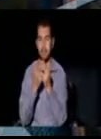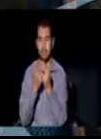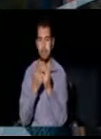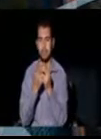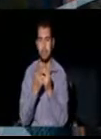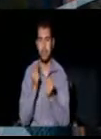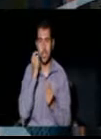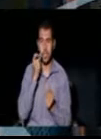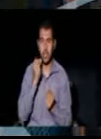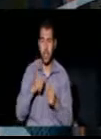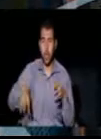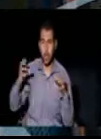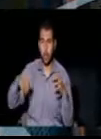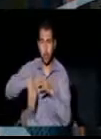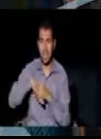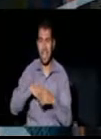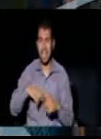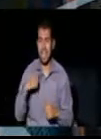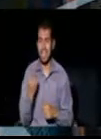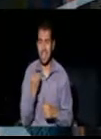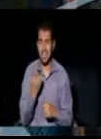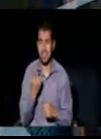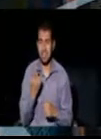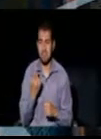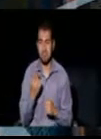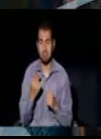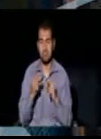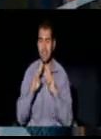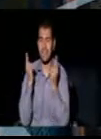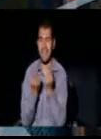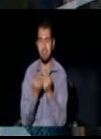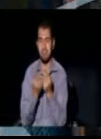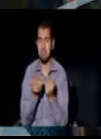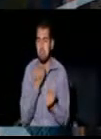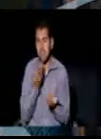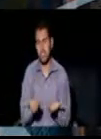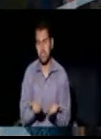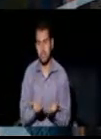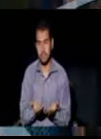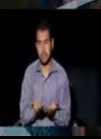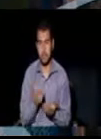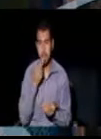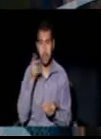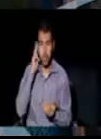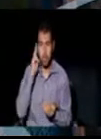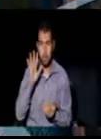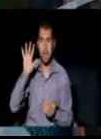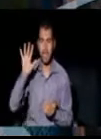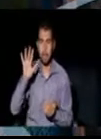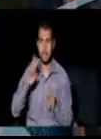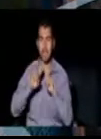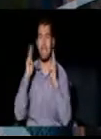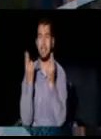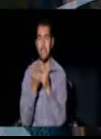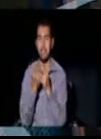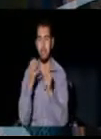احنا الثالث عالميا، احنا لكن منتخب الاسوياء في مصر اللي هم بيسمعوا يعني في تصنيف متاخر